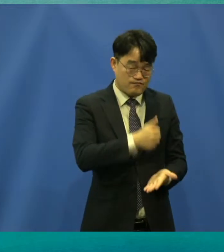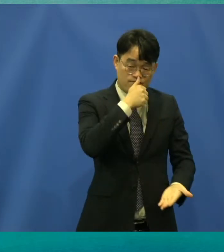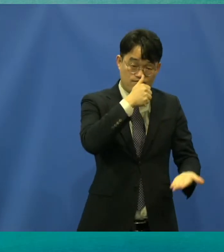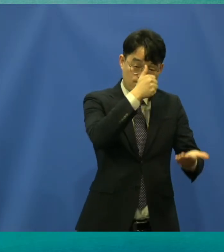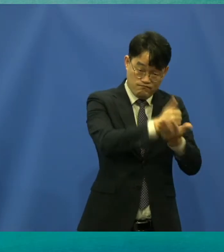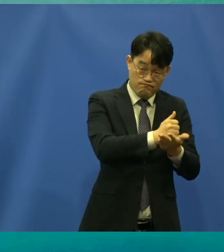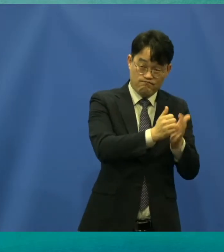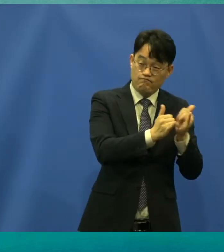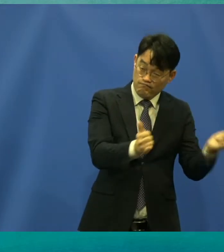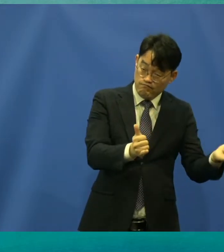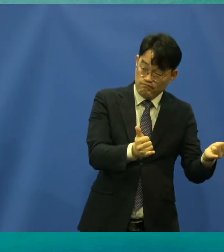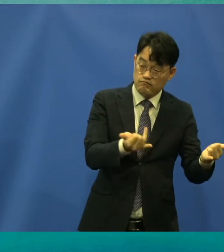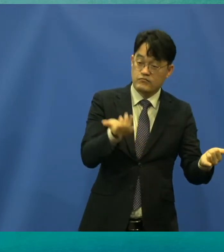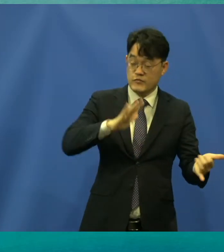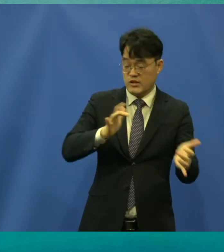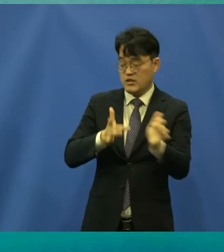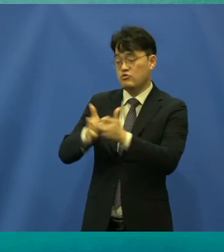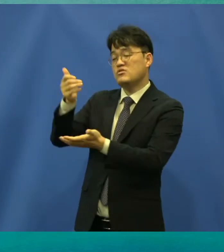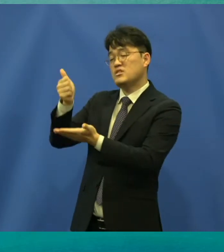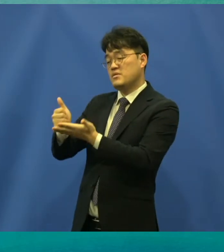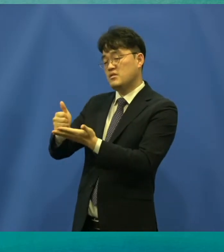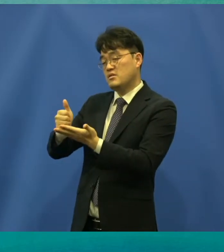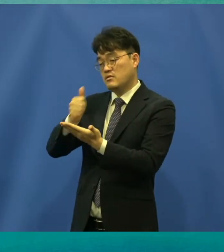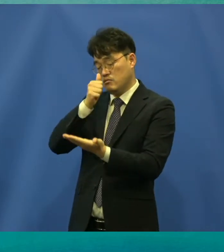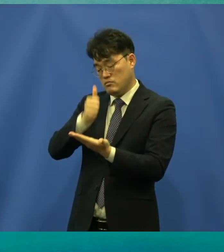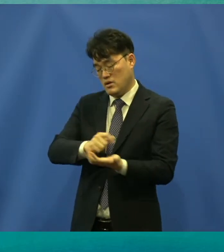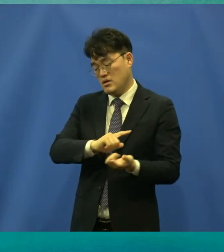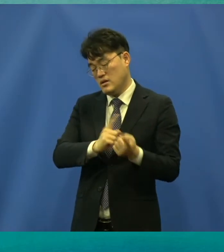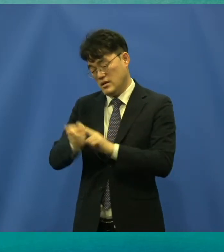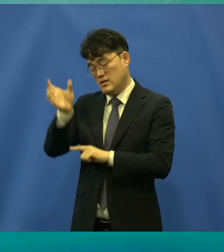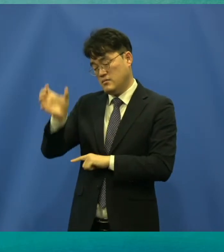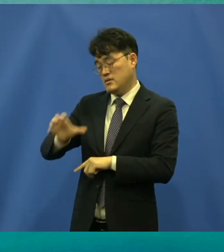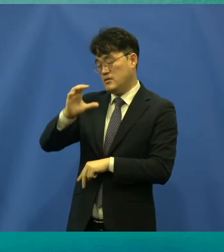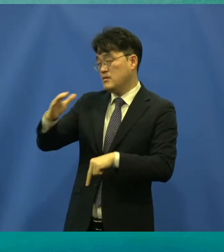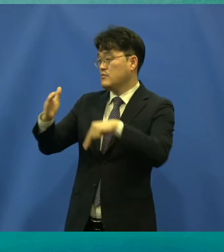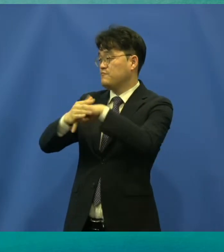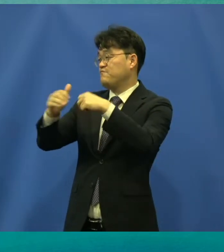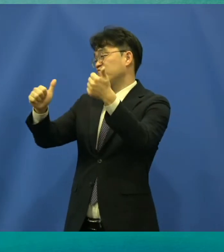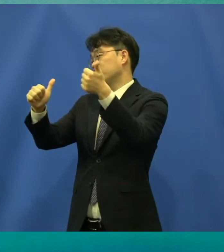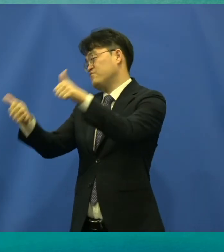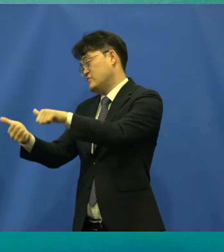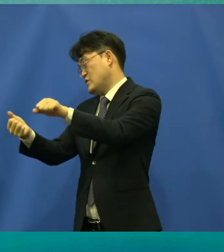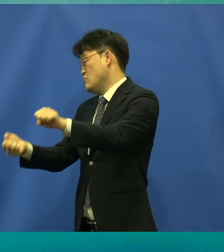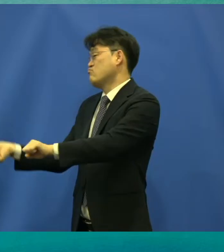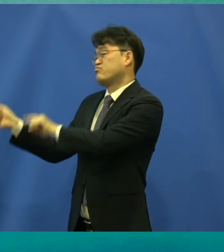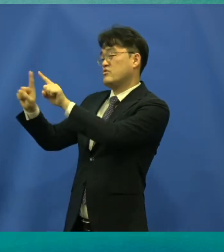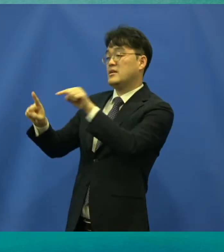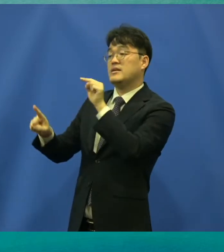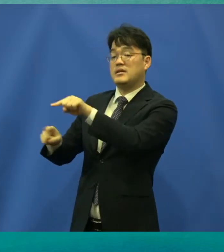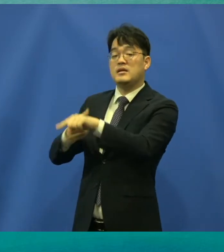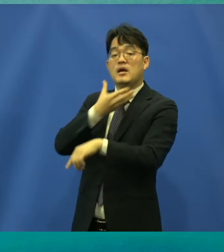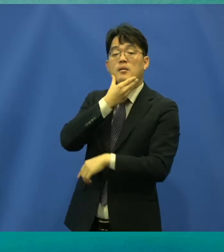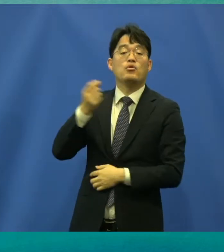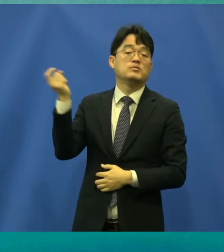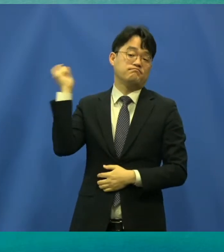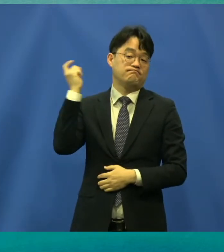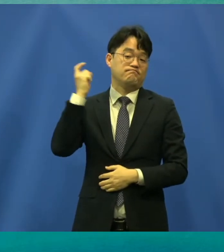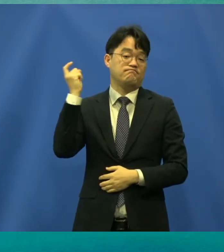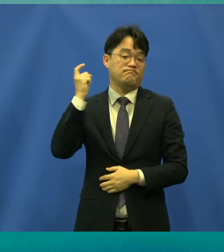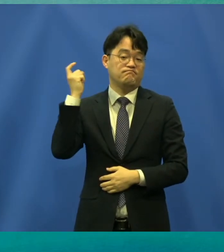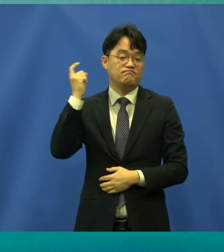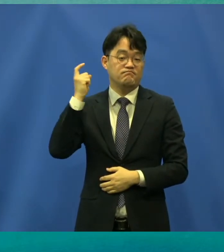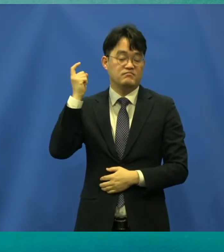그 복음은 시대를 관통하고 또 문화를 뛰어넘고 인종을